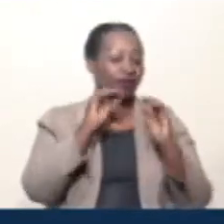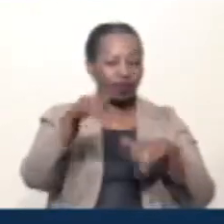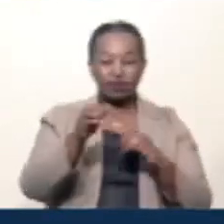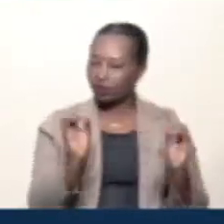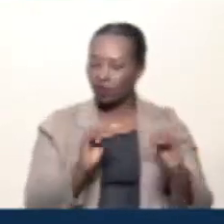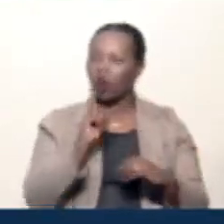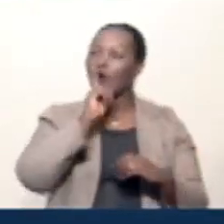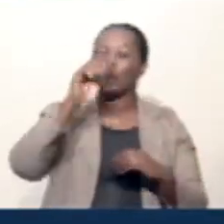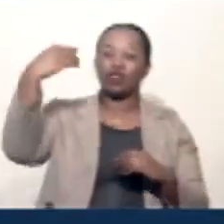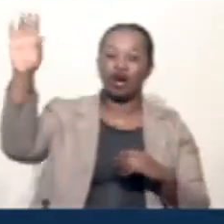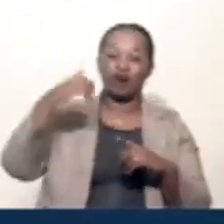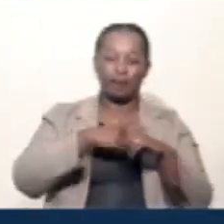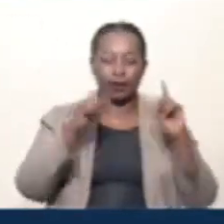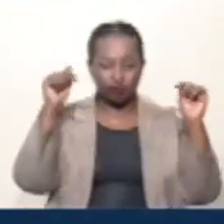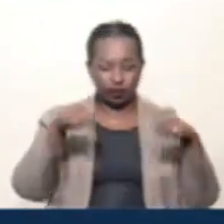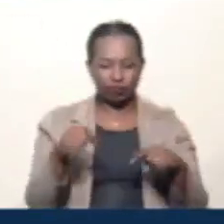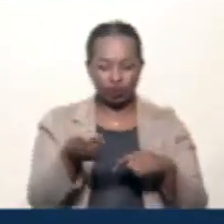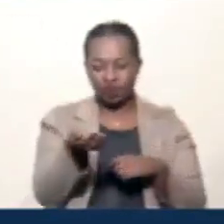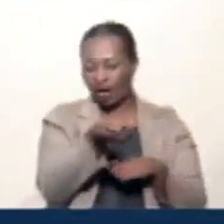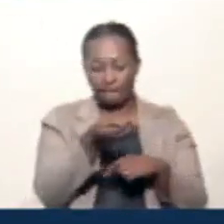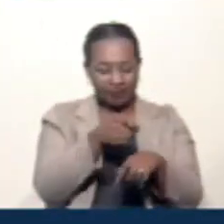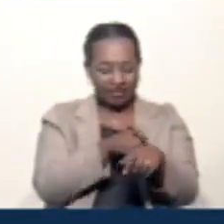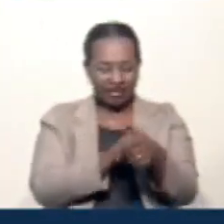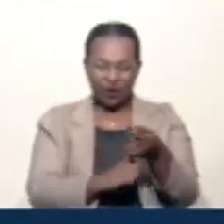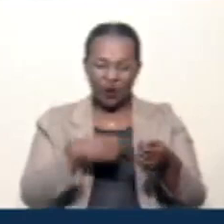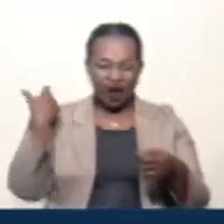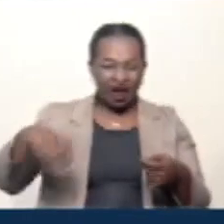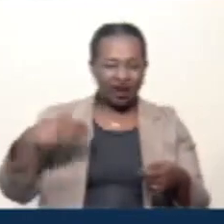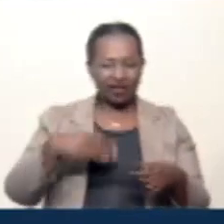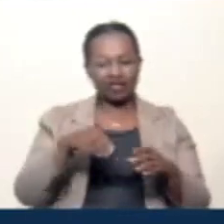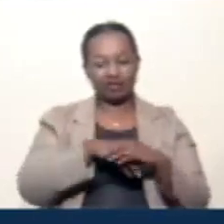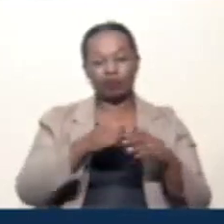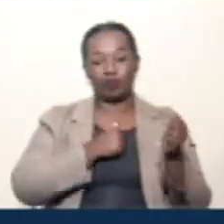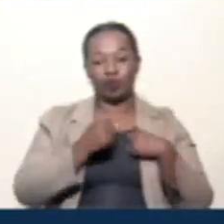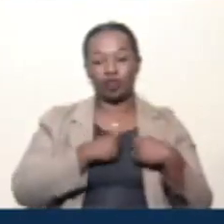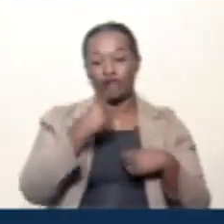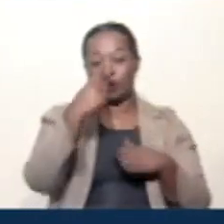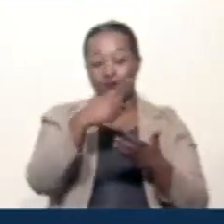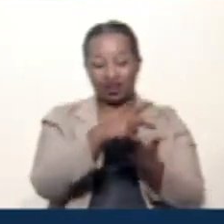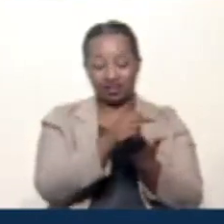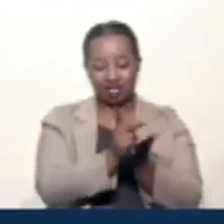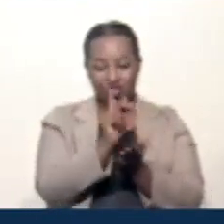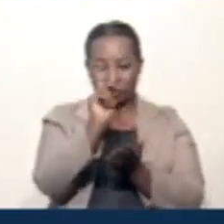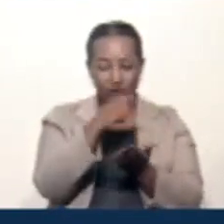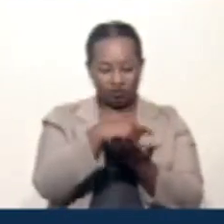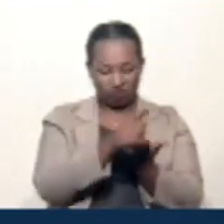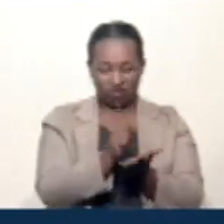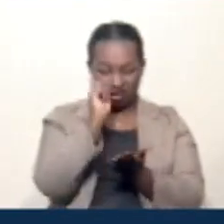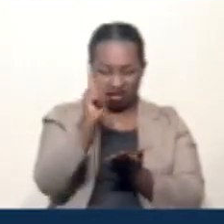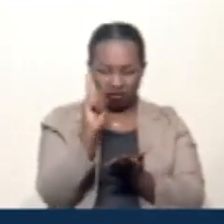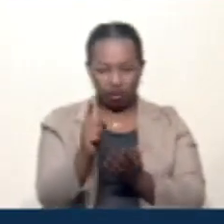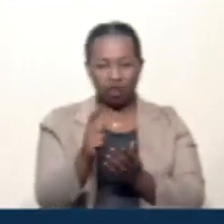yatumizwaga hanze. Kubera ko uyu munsi amasaro arahenze mu Rwanda. Ikiro cyonyine kimaze kugera ku 18,000 ari amasaro aturuka